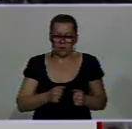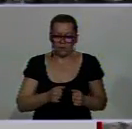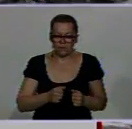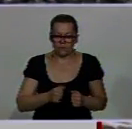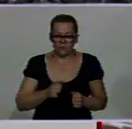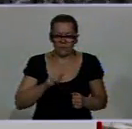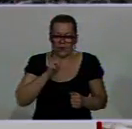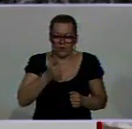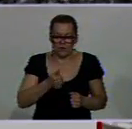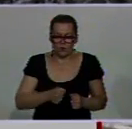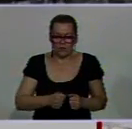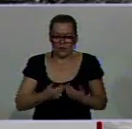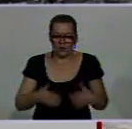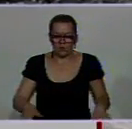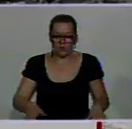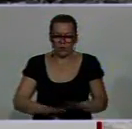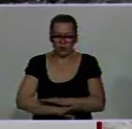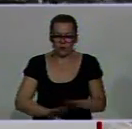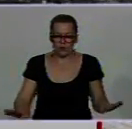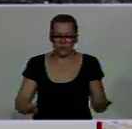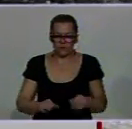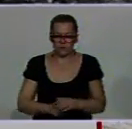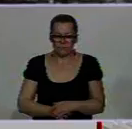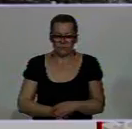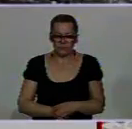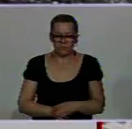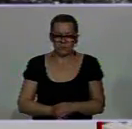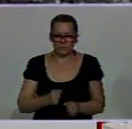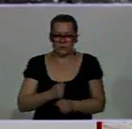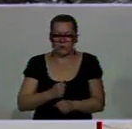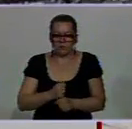nu mai aici a fost. Ce să mai faci?